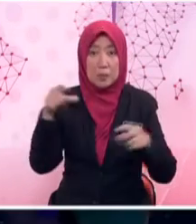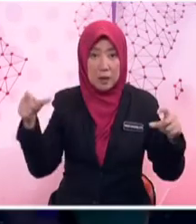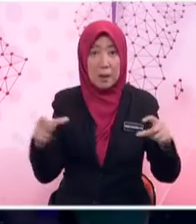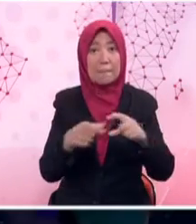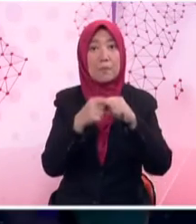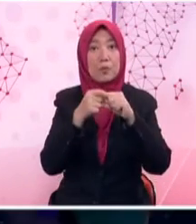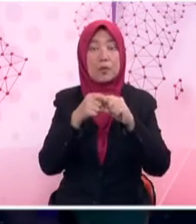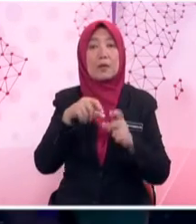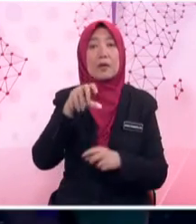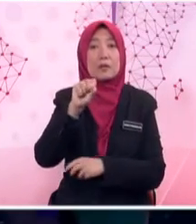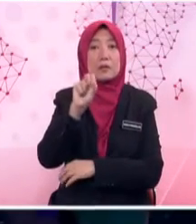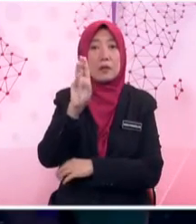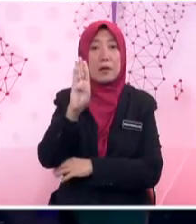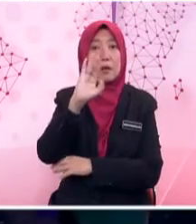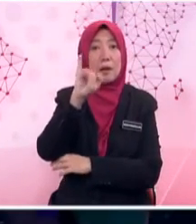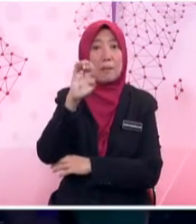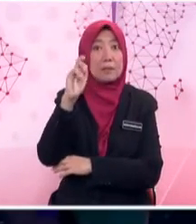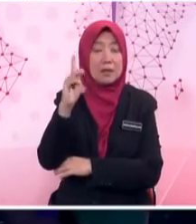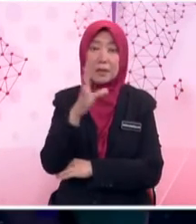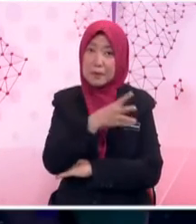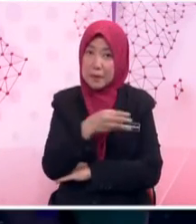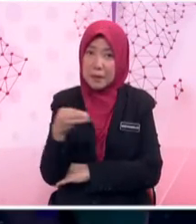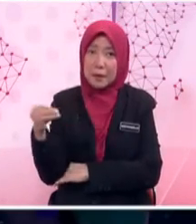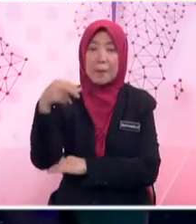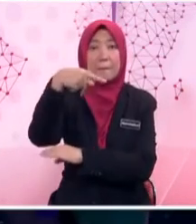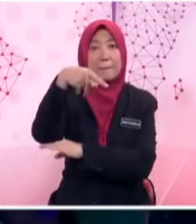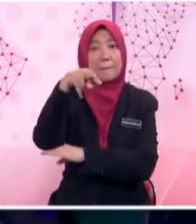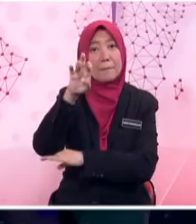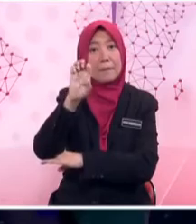terus kepada aktiviti pertama ya Rina. Boleh cikgu. Kita ke sana.